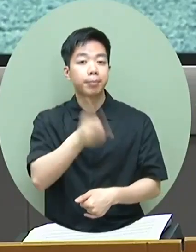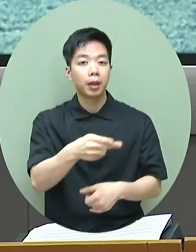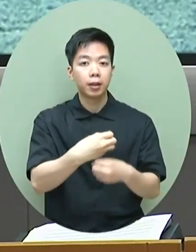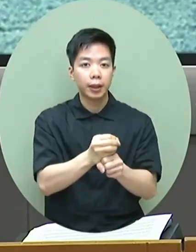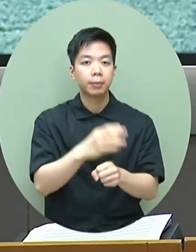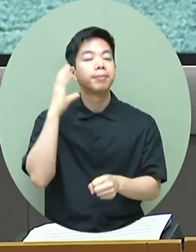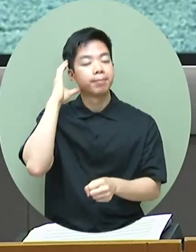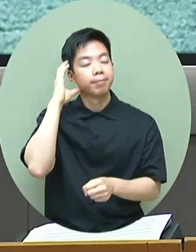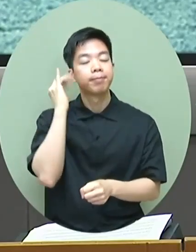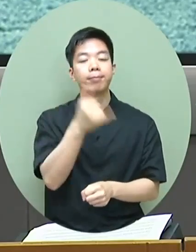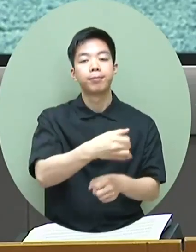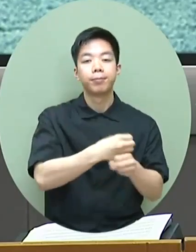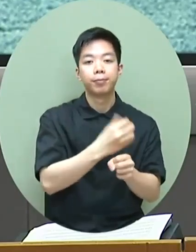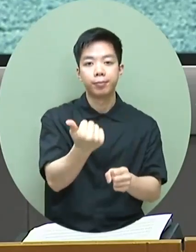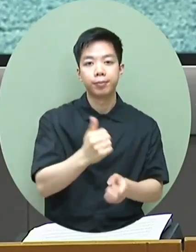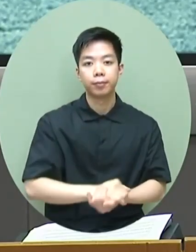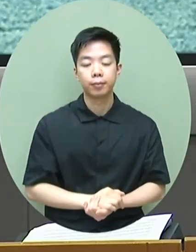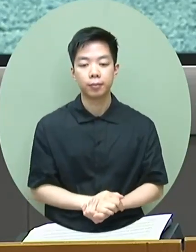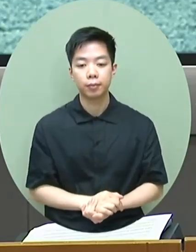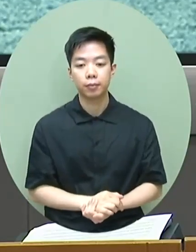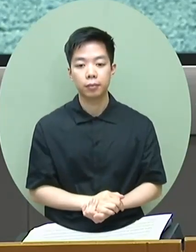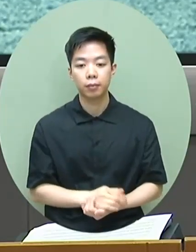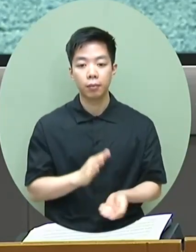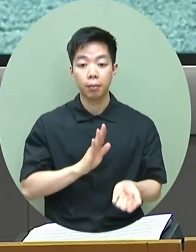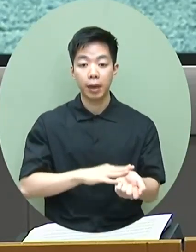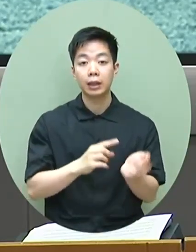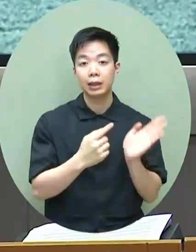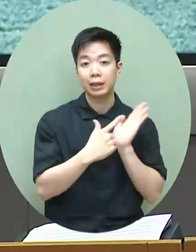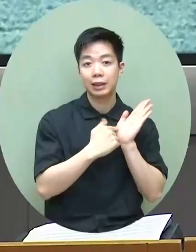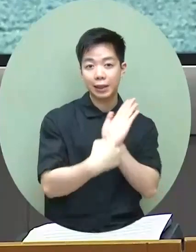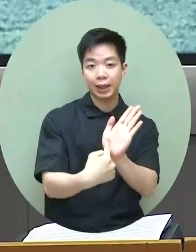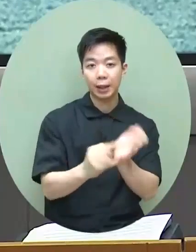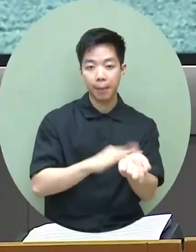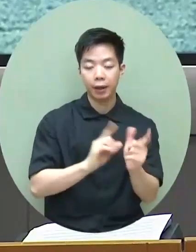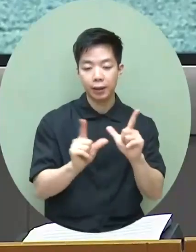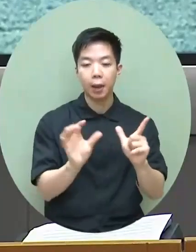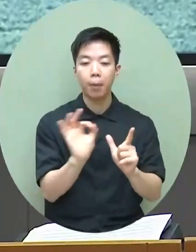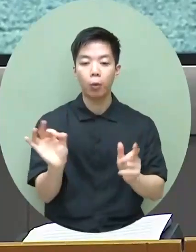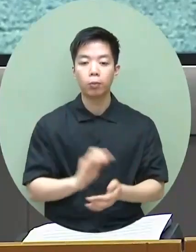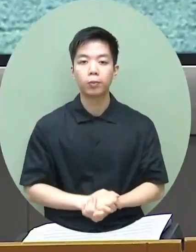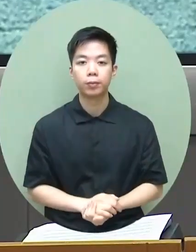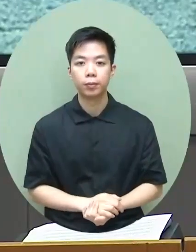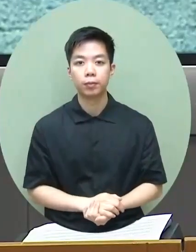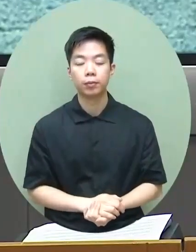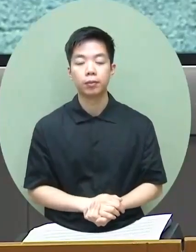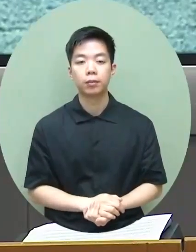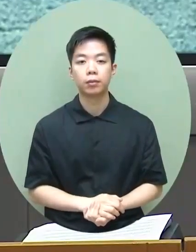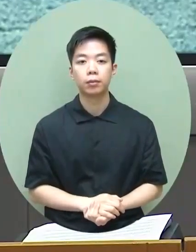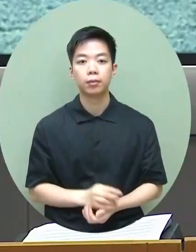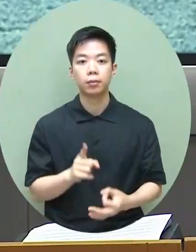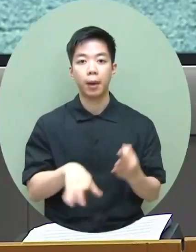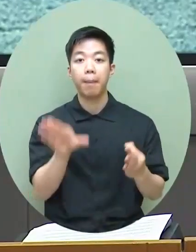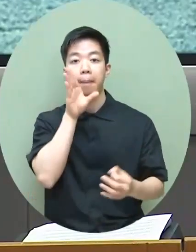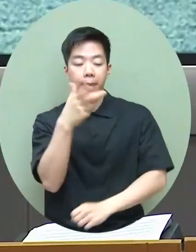哦，佢冇病徵嘅，佢就有打咗兩針BioNTech 嘅，最尾個針咧